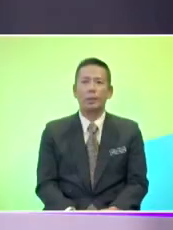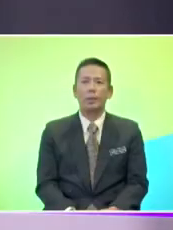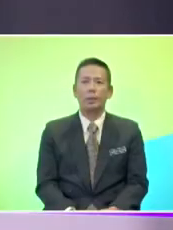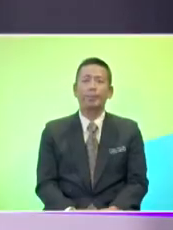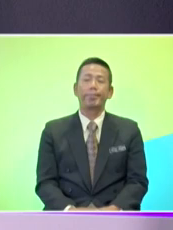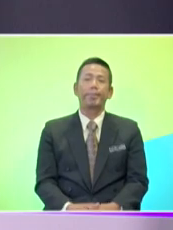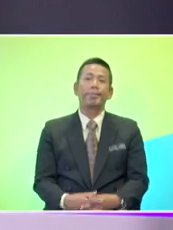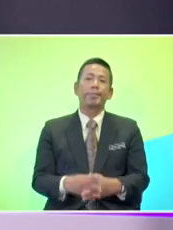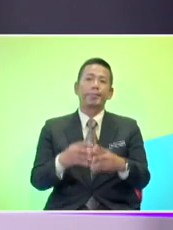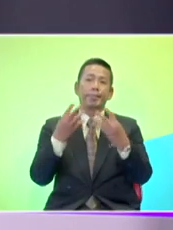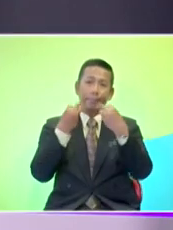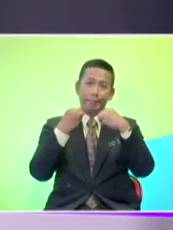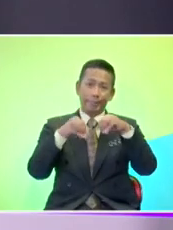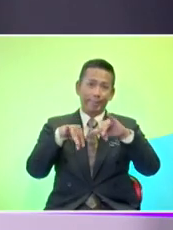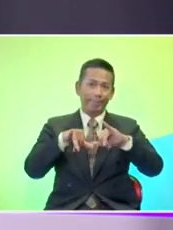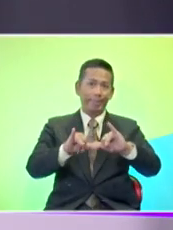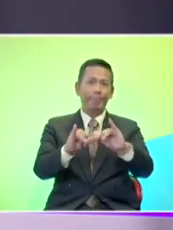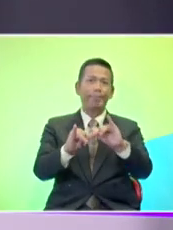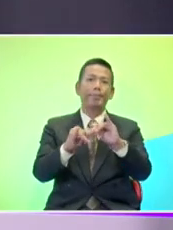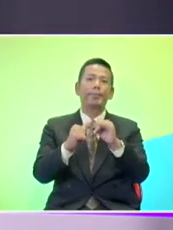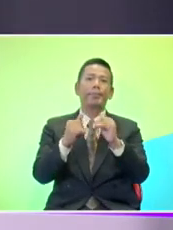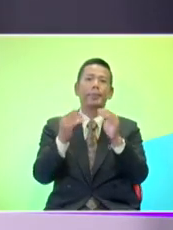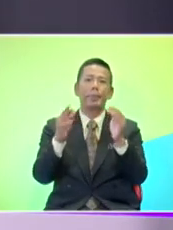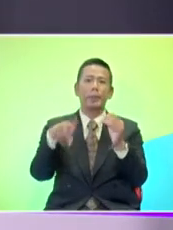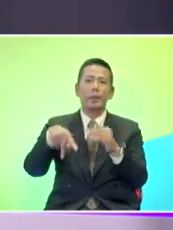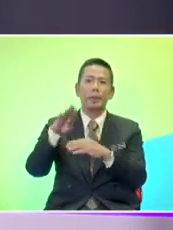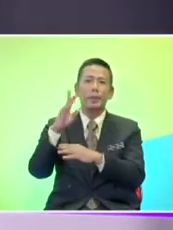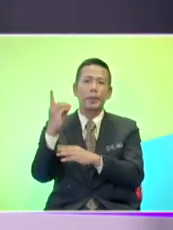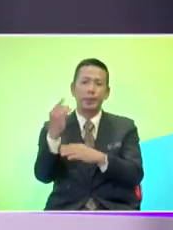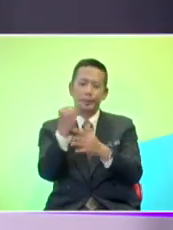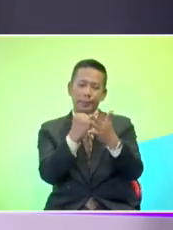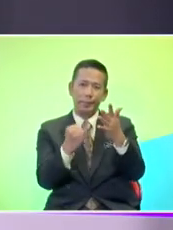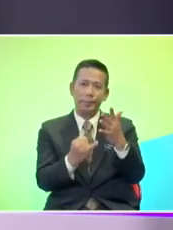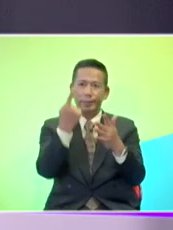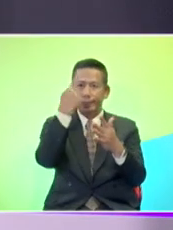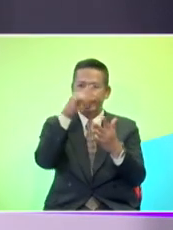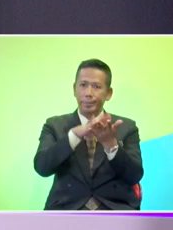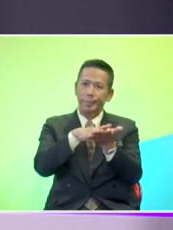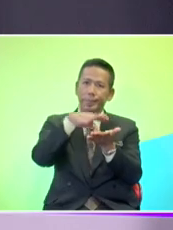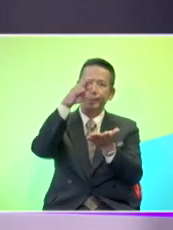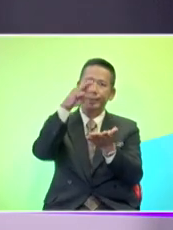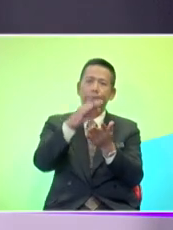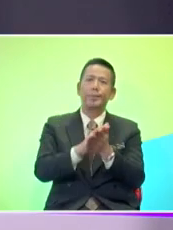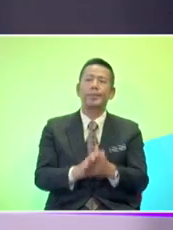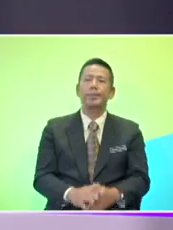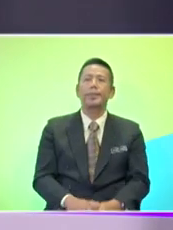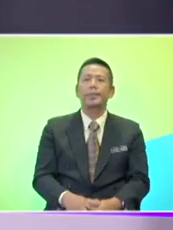baik masih lagi menyaksikan penaksiran bilik darja dalam pendidikan seni dijual bagi sekolah menengah